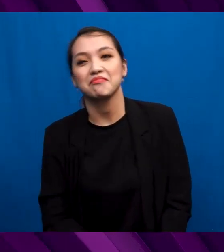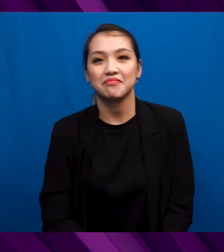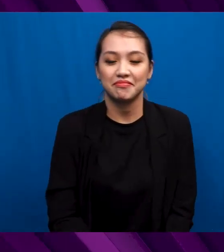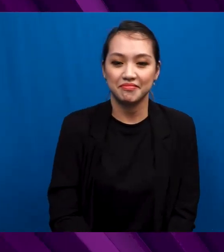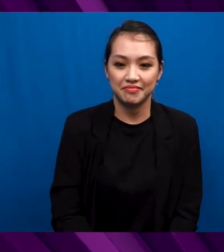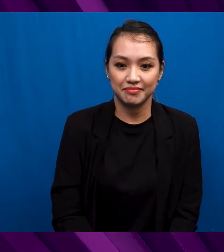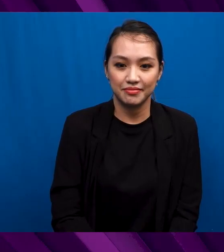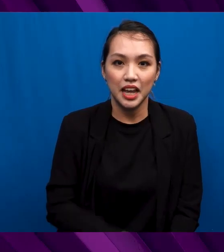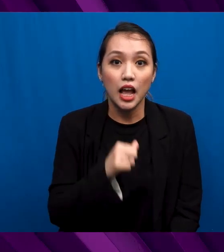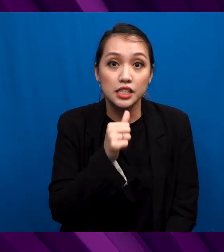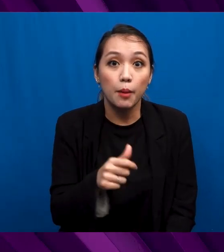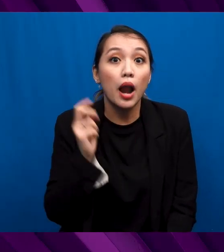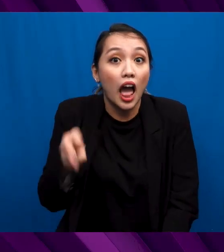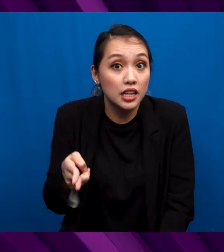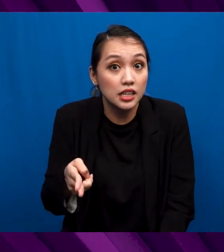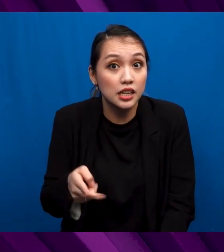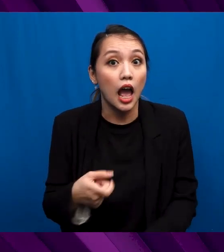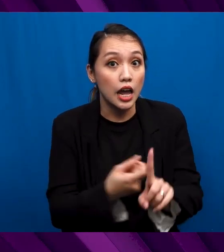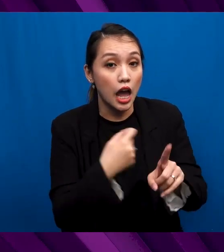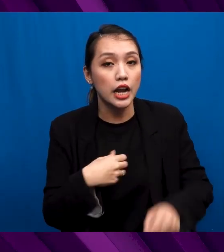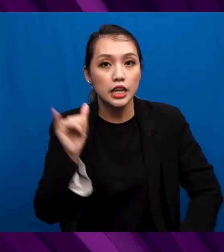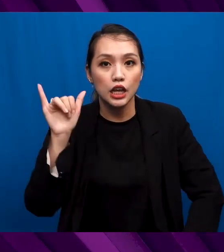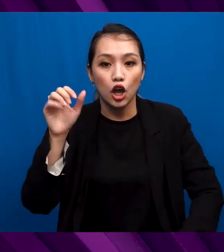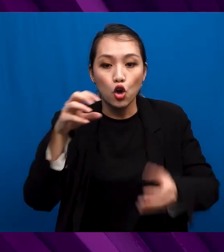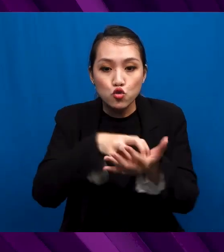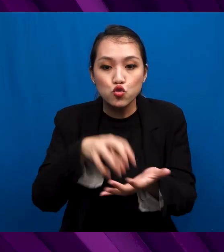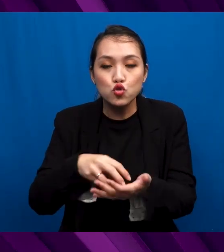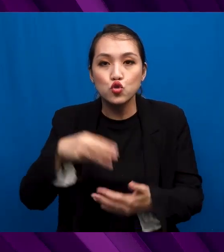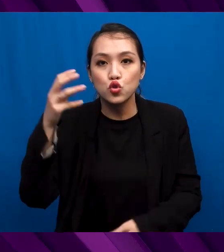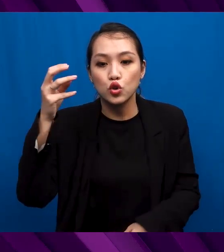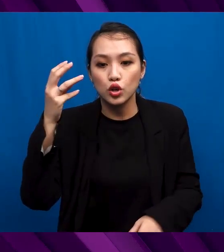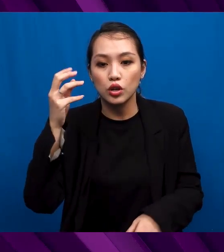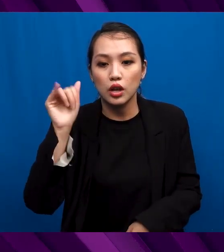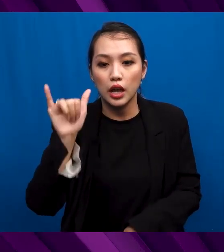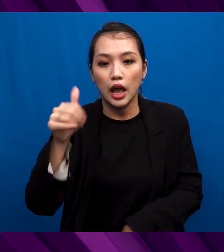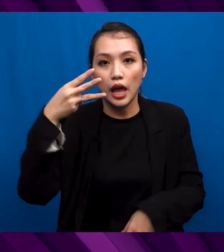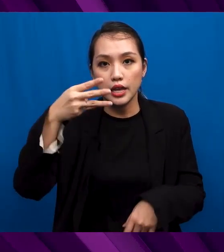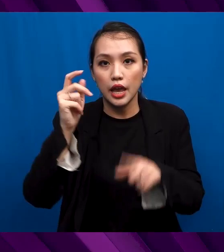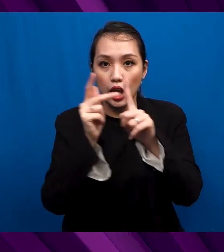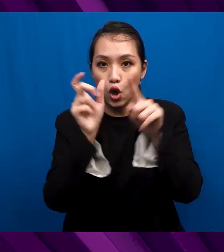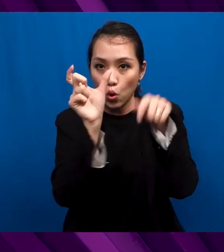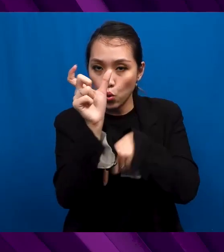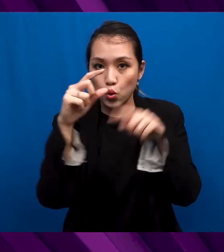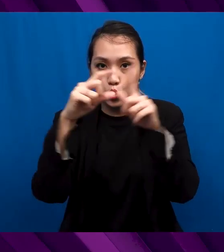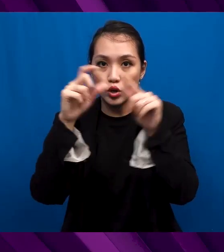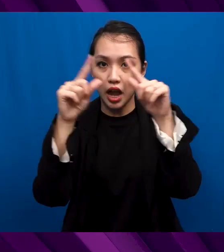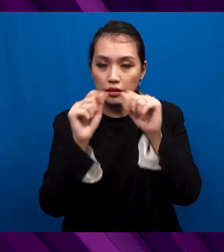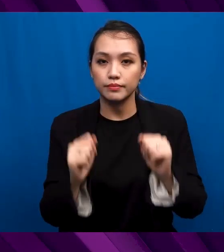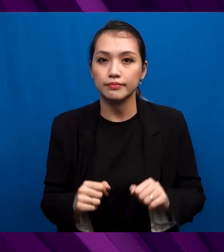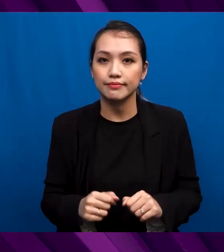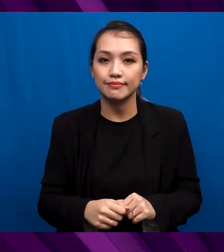Siapa lagi dari suku Yehuda yang kita kenal sebagai satu-satunya tiada yang lain? Yesus Kristus, Juru